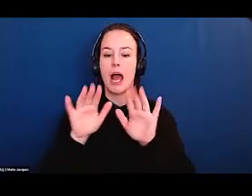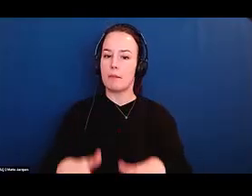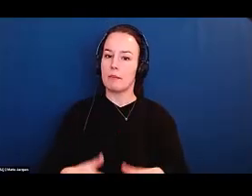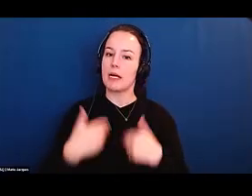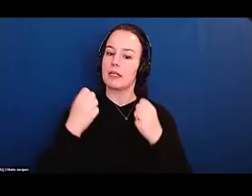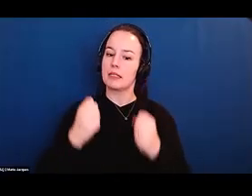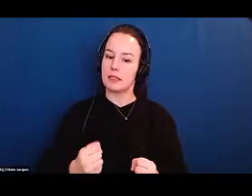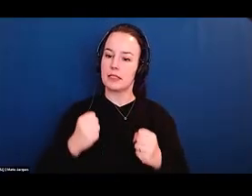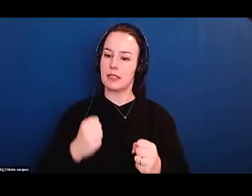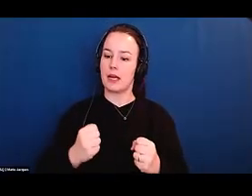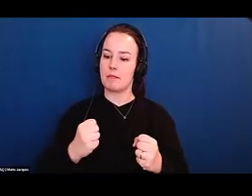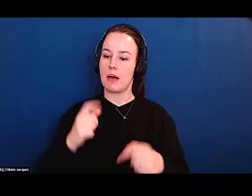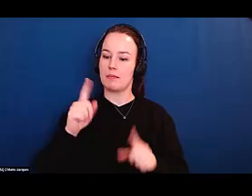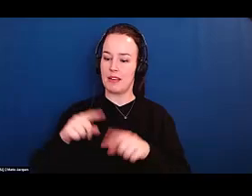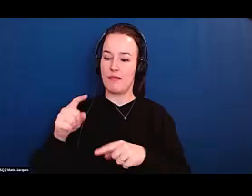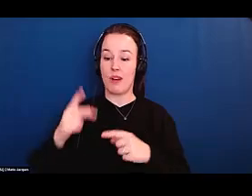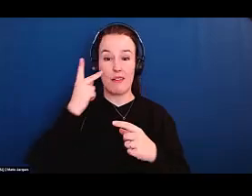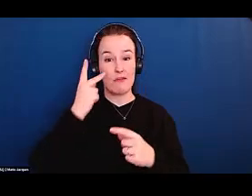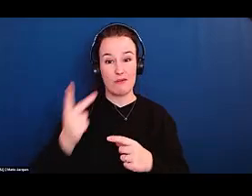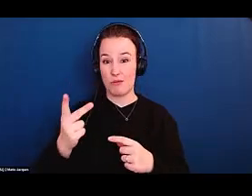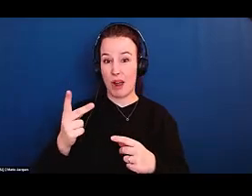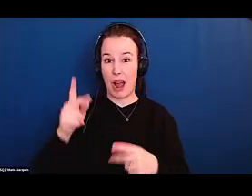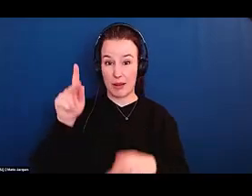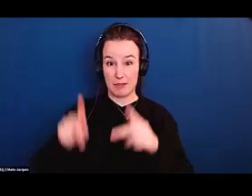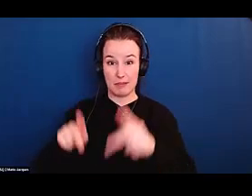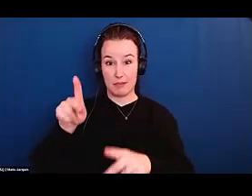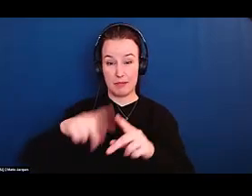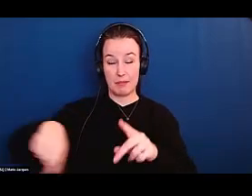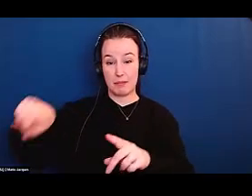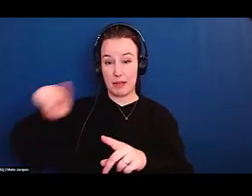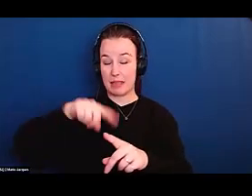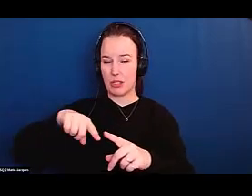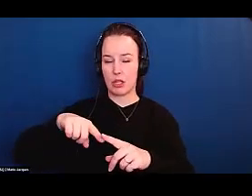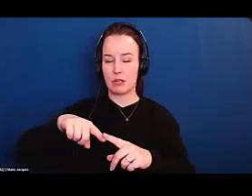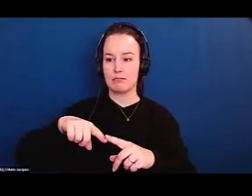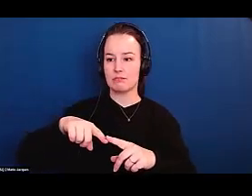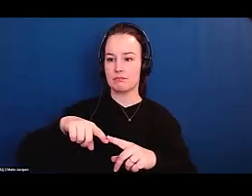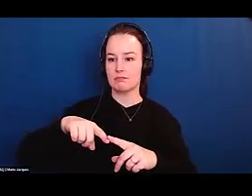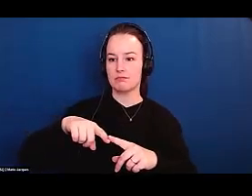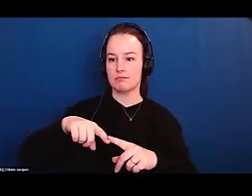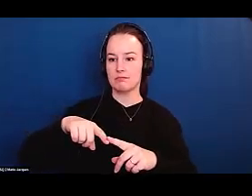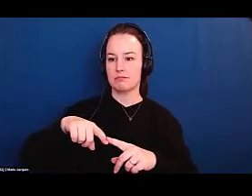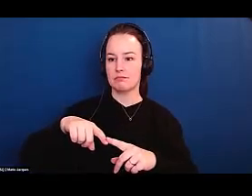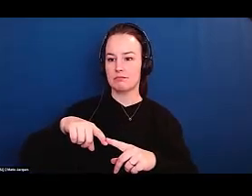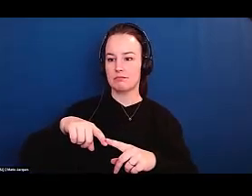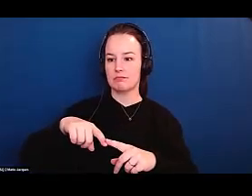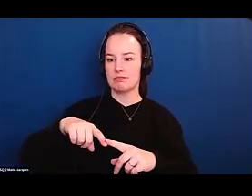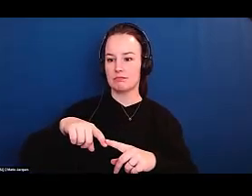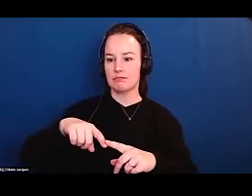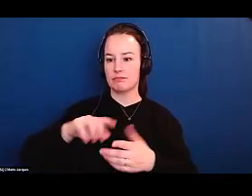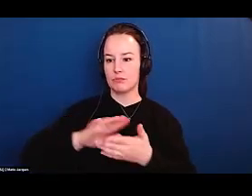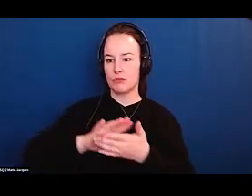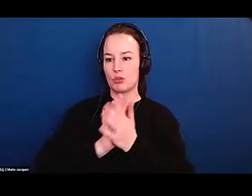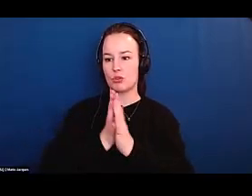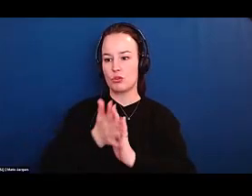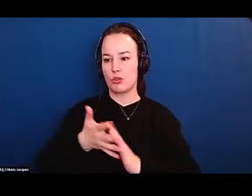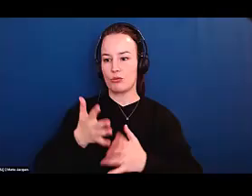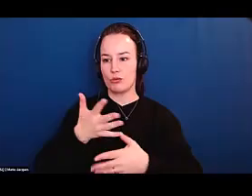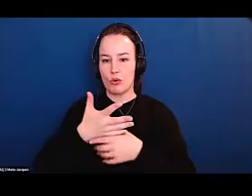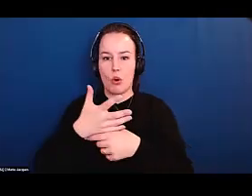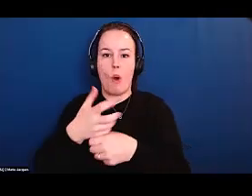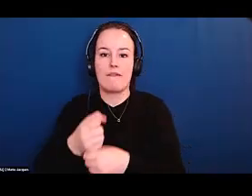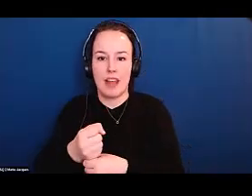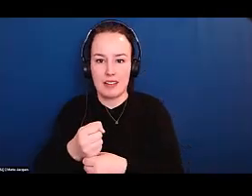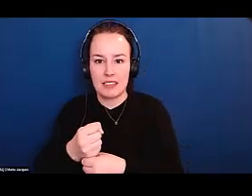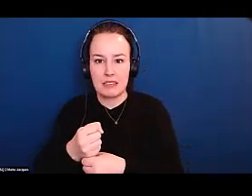nous permet de voir très souvent des patients qui ont construit une